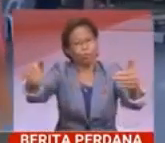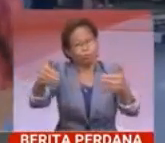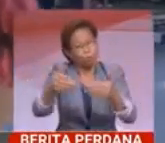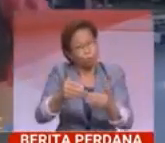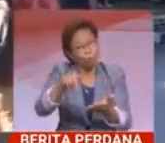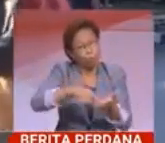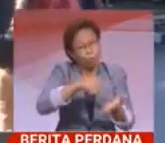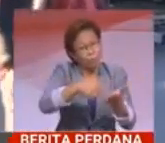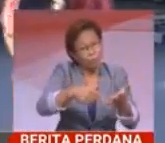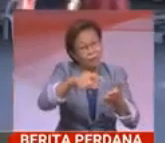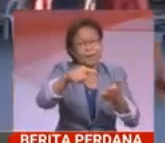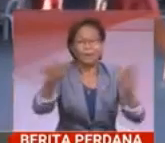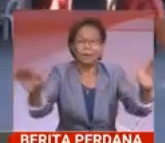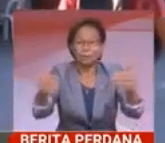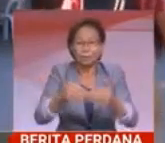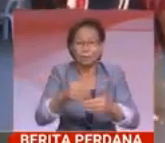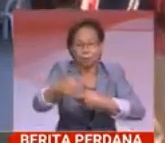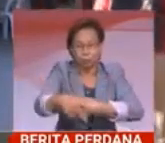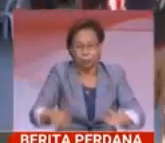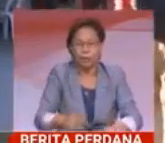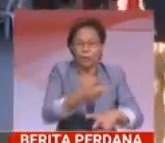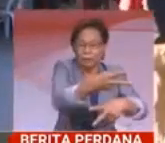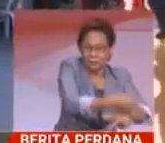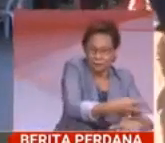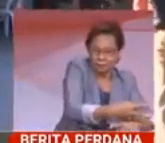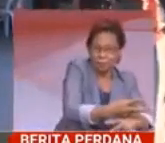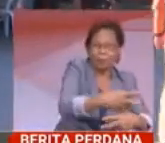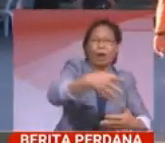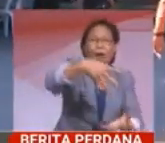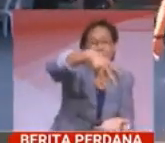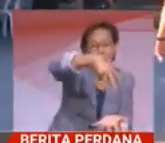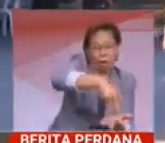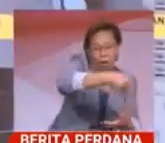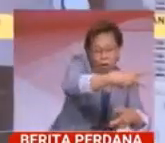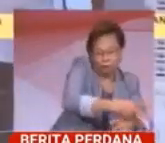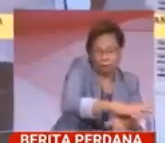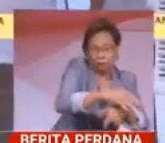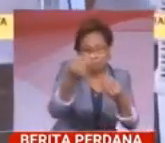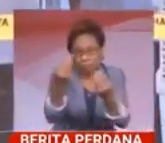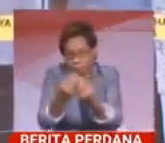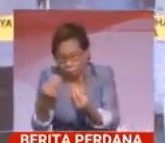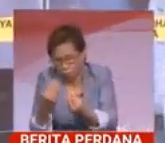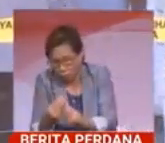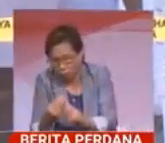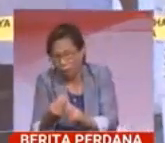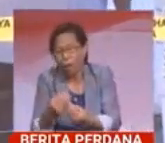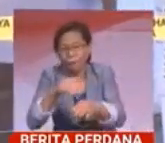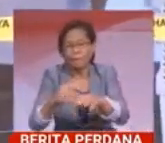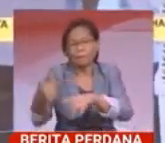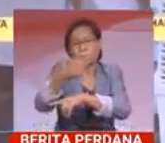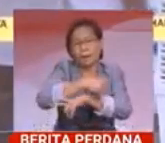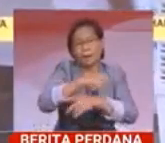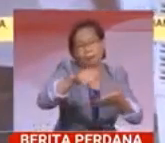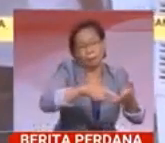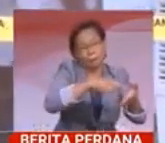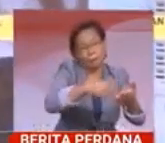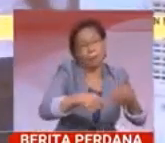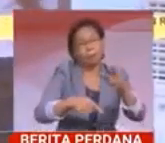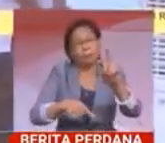youtube peti peti undi akan disimpan di logam ipd moalim dan penyerahannya akan dibuat pada hari pengundian